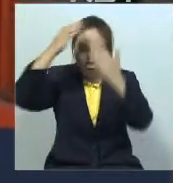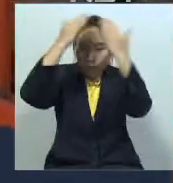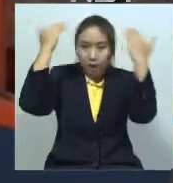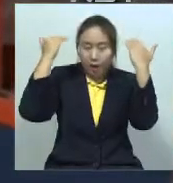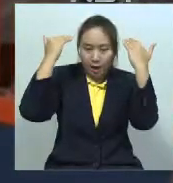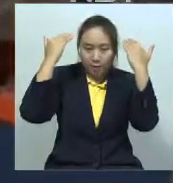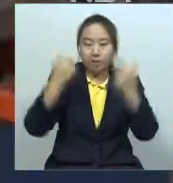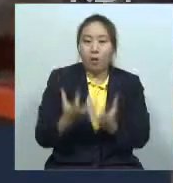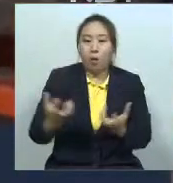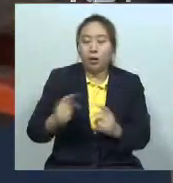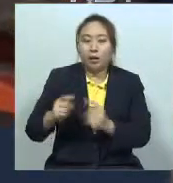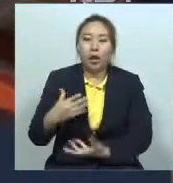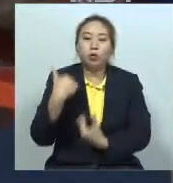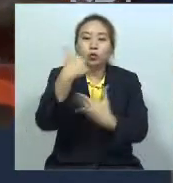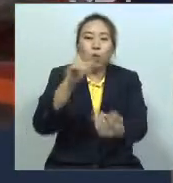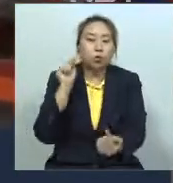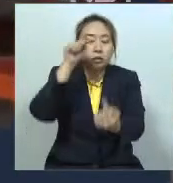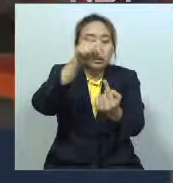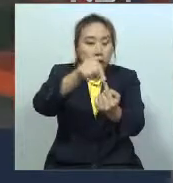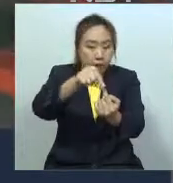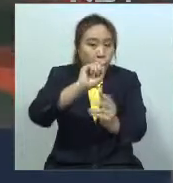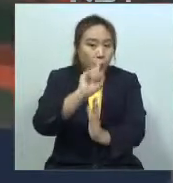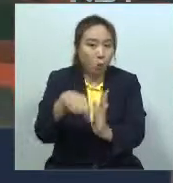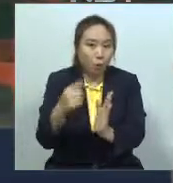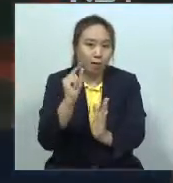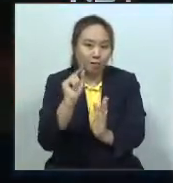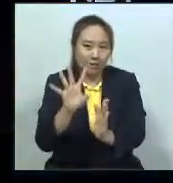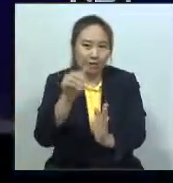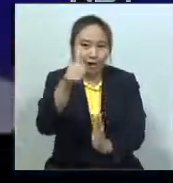ารถส่งอุปกรณ์ช่วยเหลือเข้าถึงพื้นที่ประสบภัยภายใน24ชั่วโมง